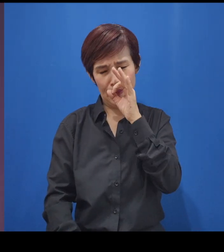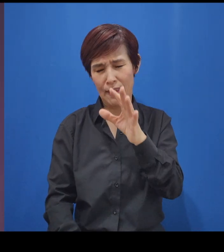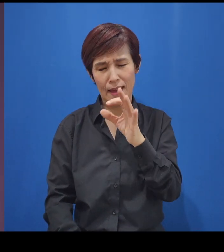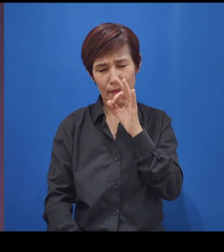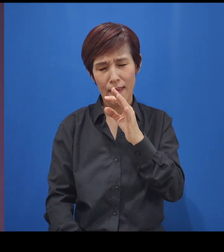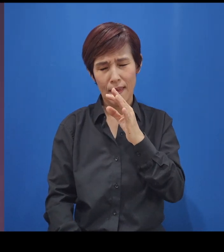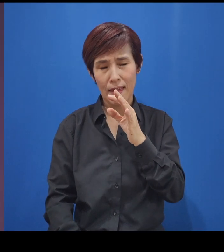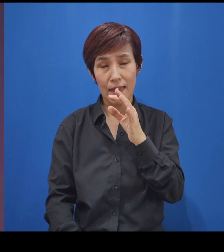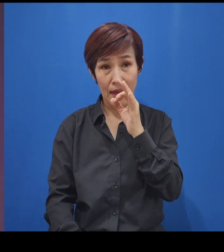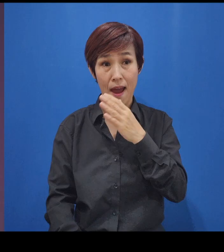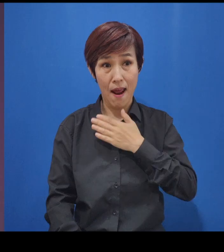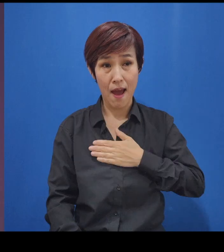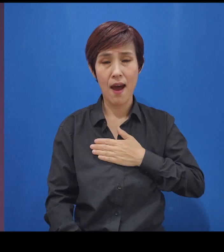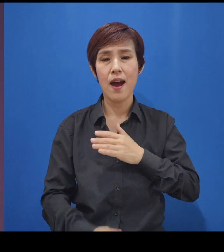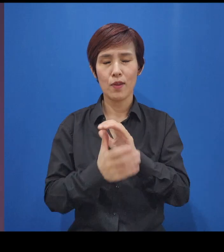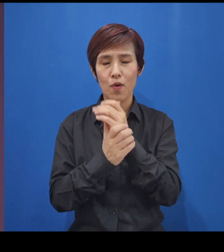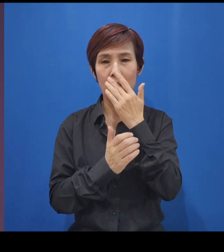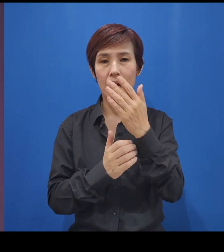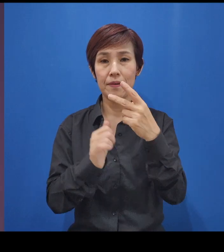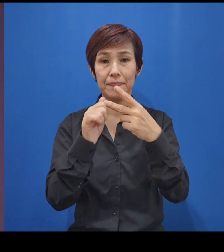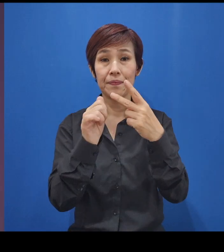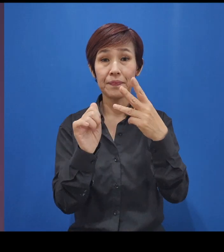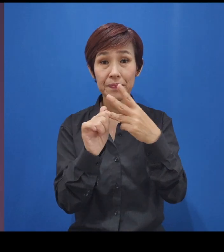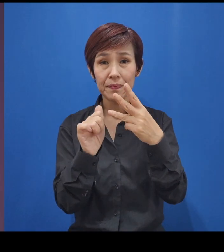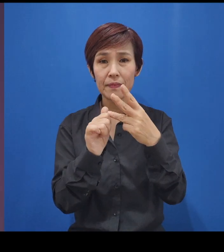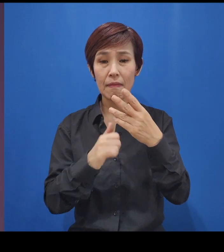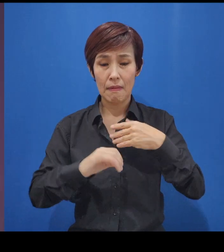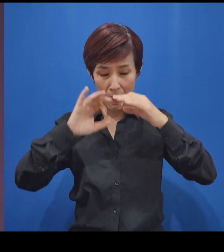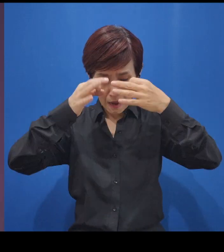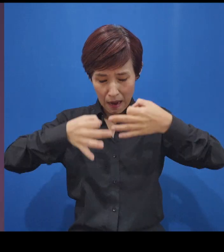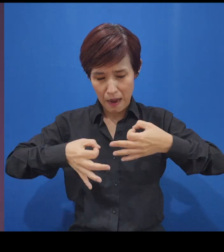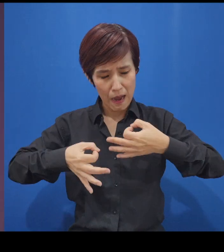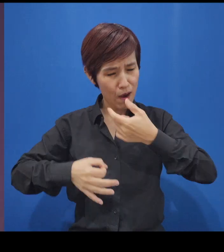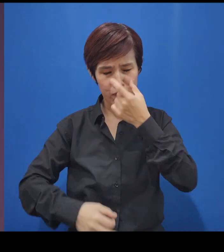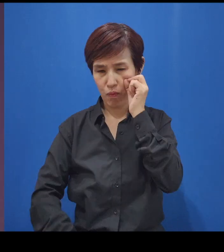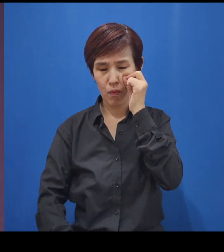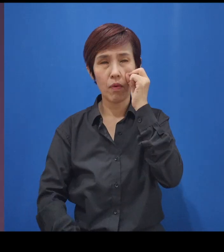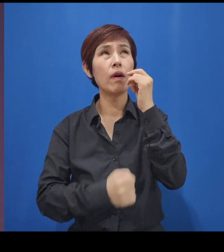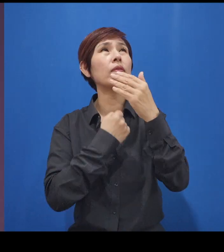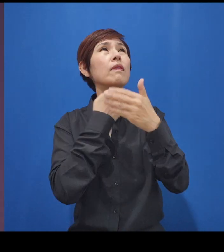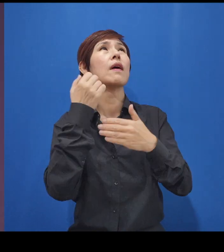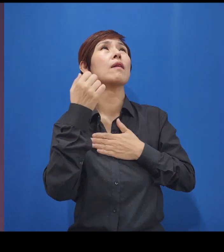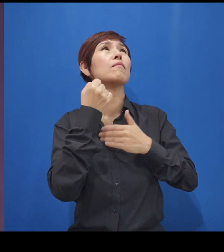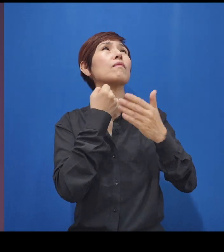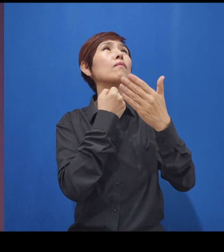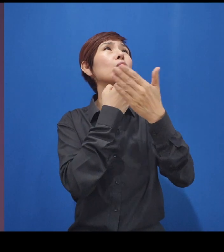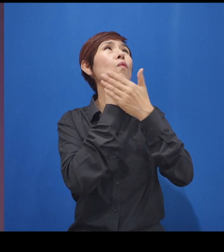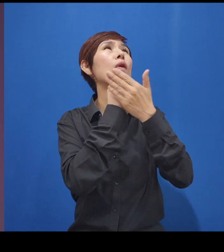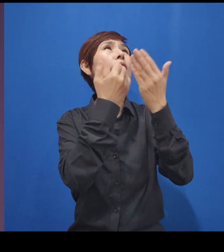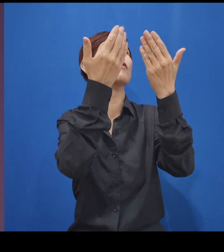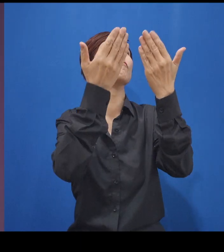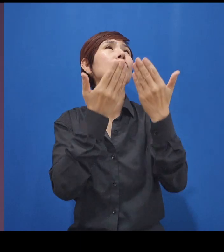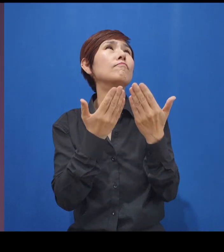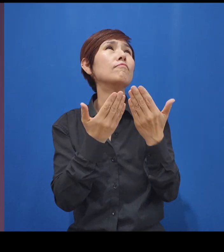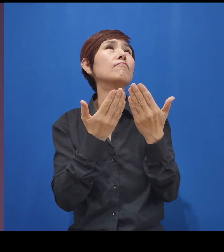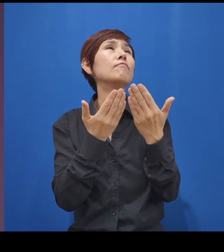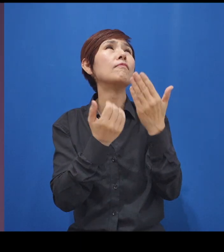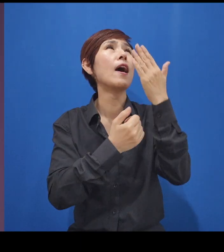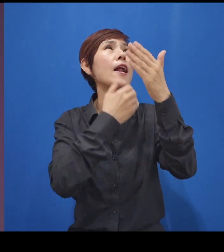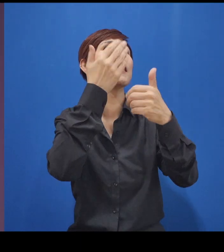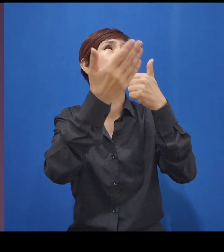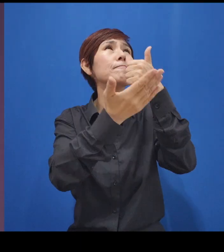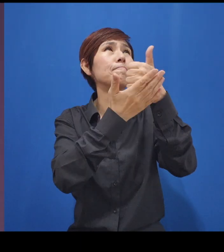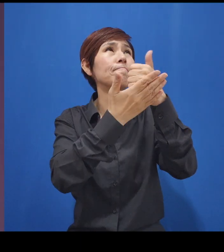사람. 세 번째, 내가 아무것도 아니어서 나를 도와주실 수 있다고 믿는 그